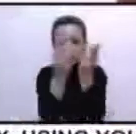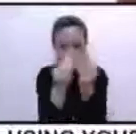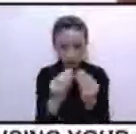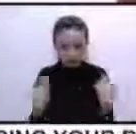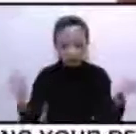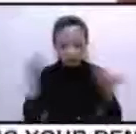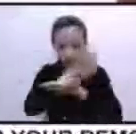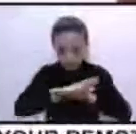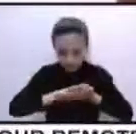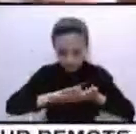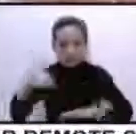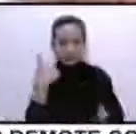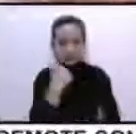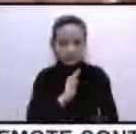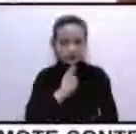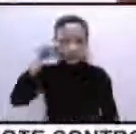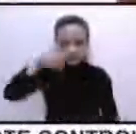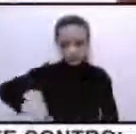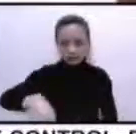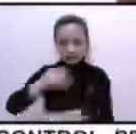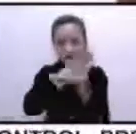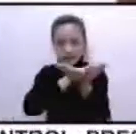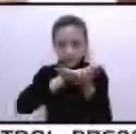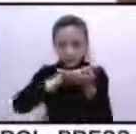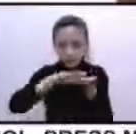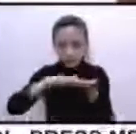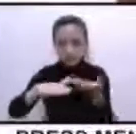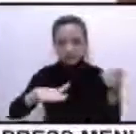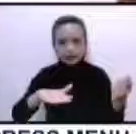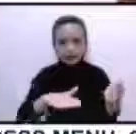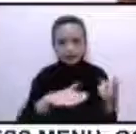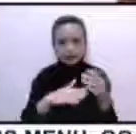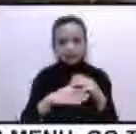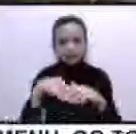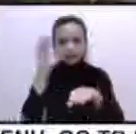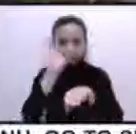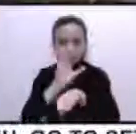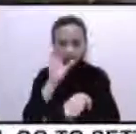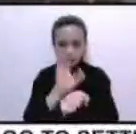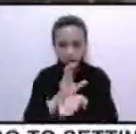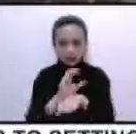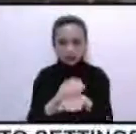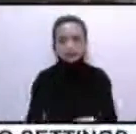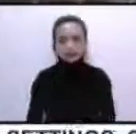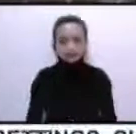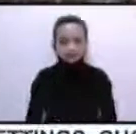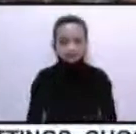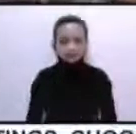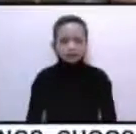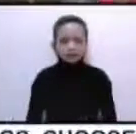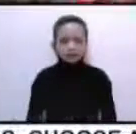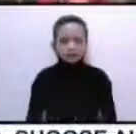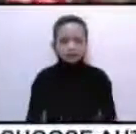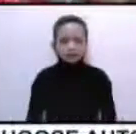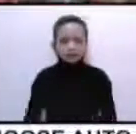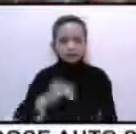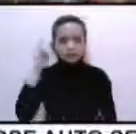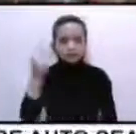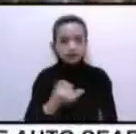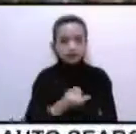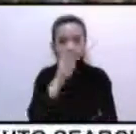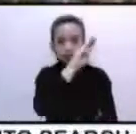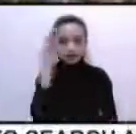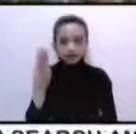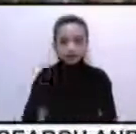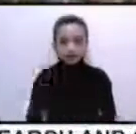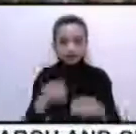ourselves, dapat mag-clean namin yung bahay ng Panginoon Diyos namin. Inimbitahan sa mosque si Manila Mayoral